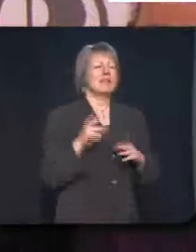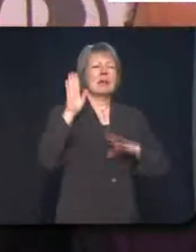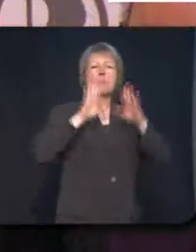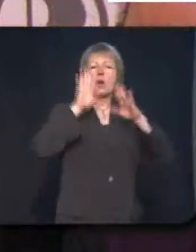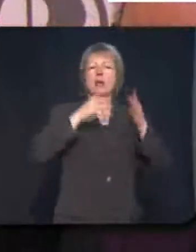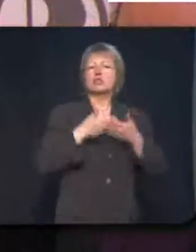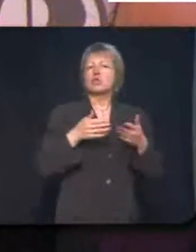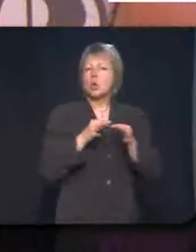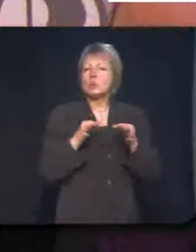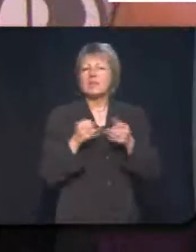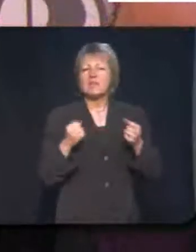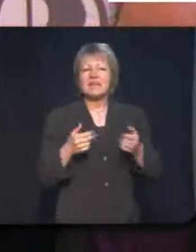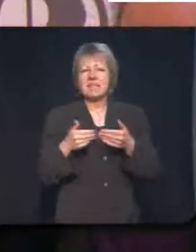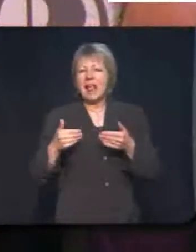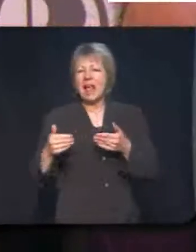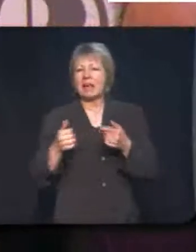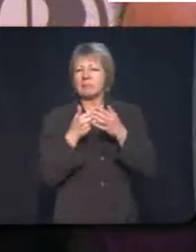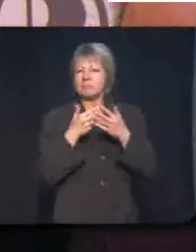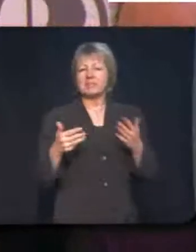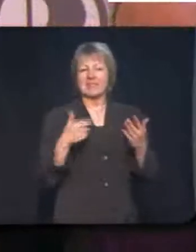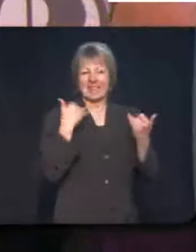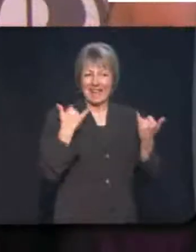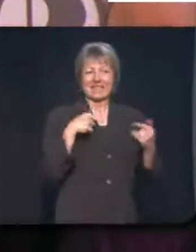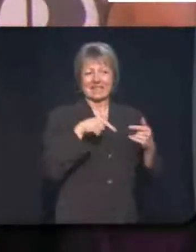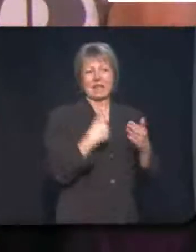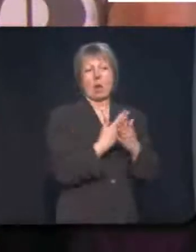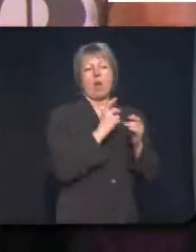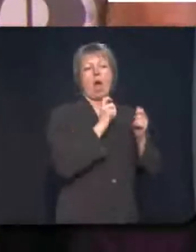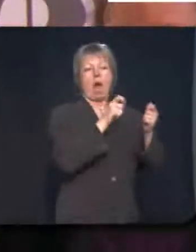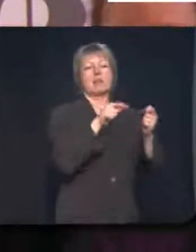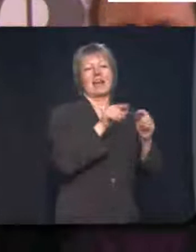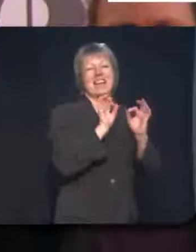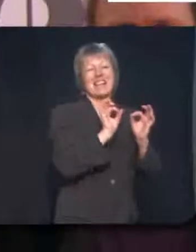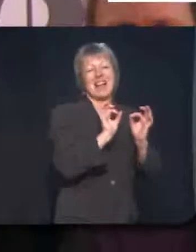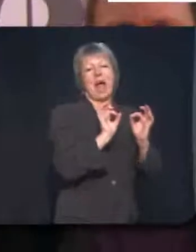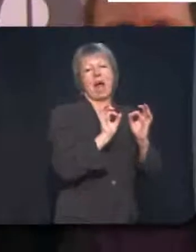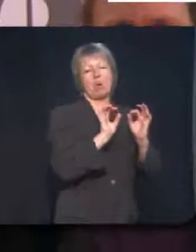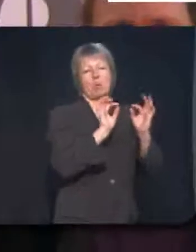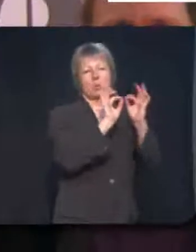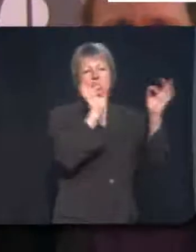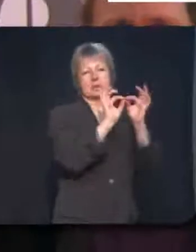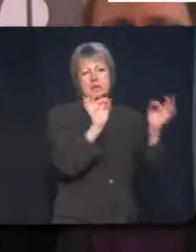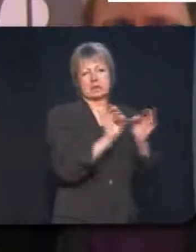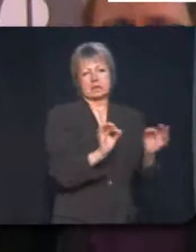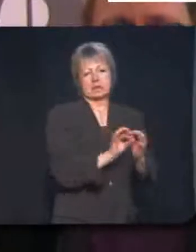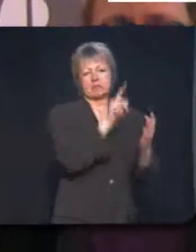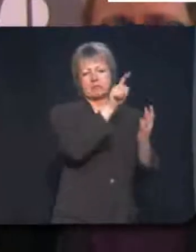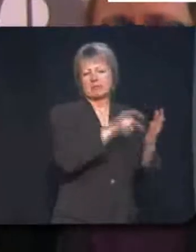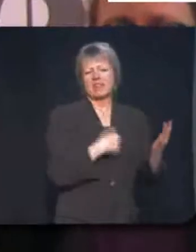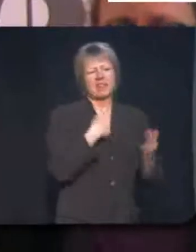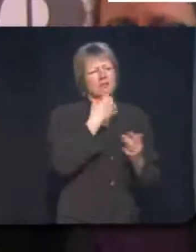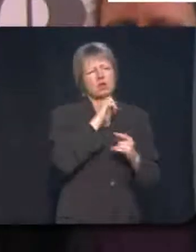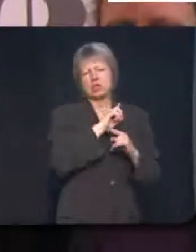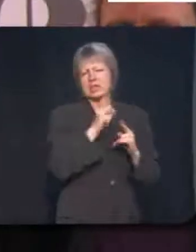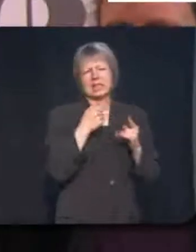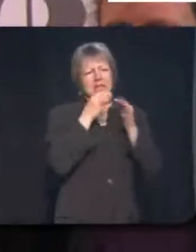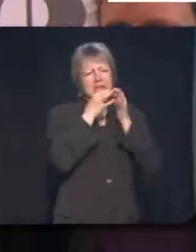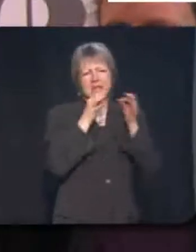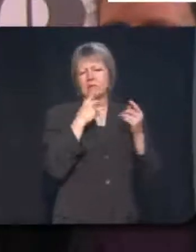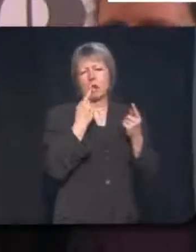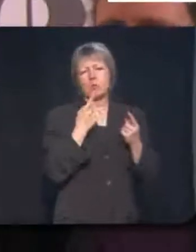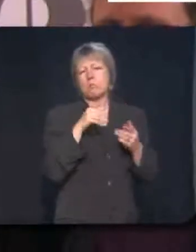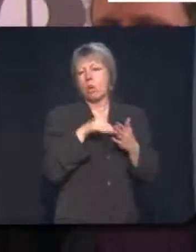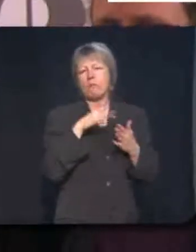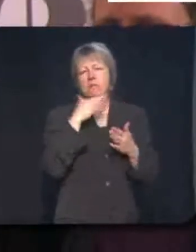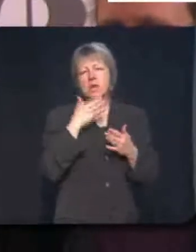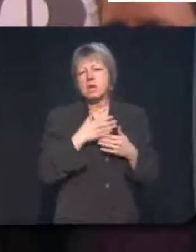festlegen die haben wir hier ausformuliert im Detail ähm ich möchte jetzt nicht allzu sehr ins Detail gehen weil wir noch sehr